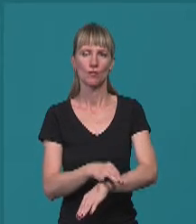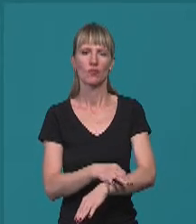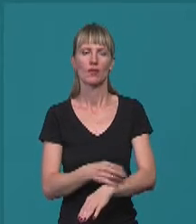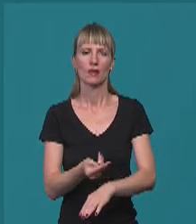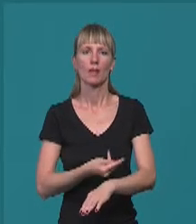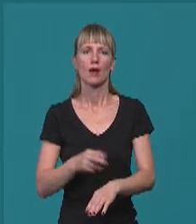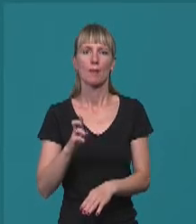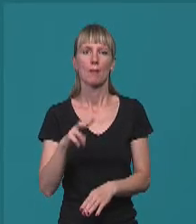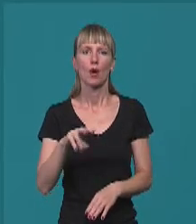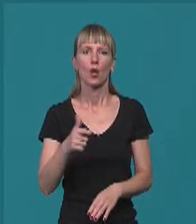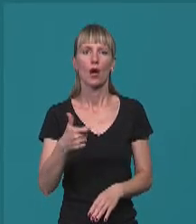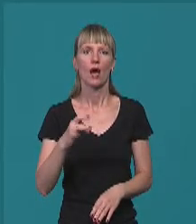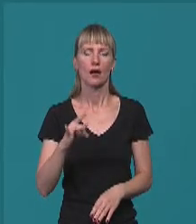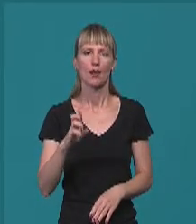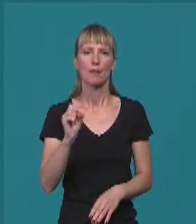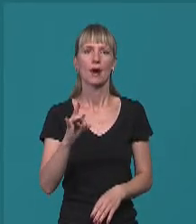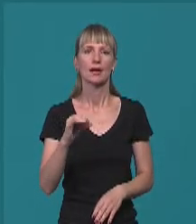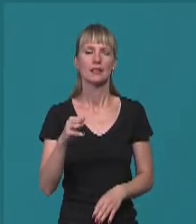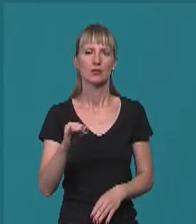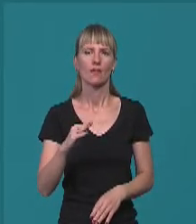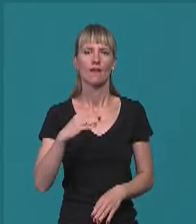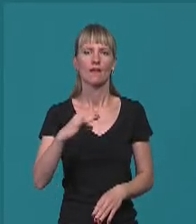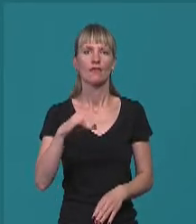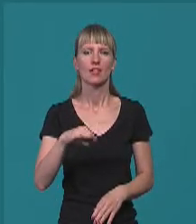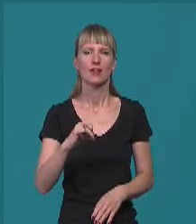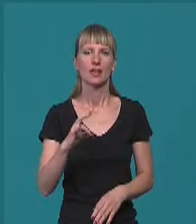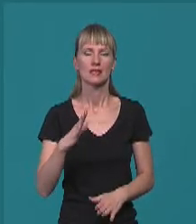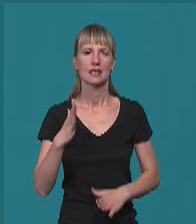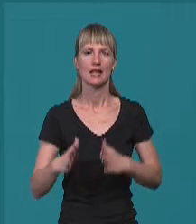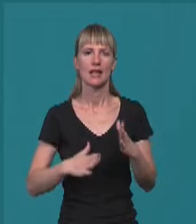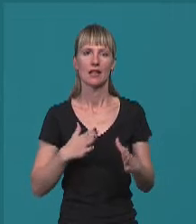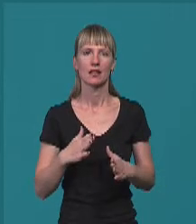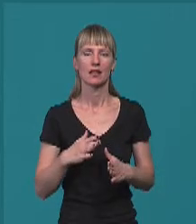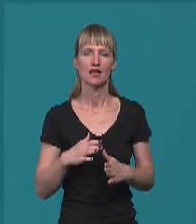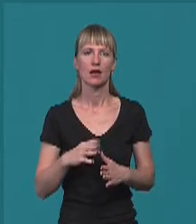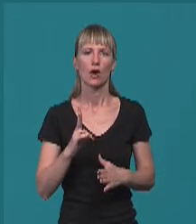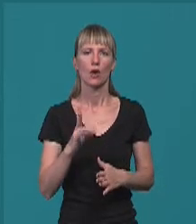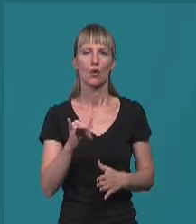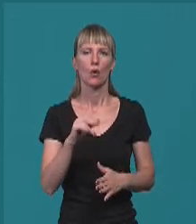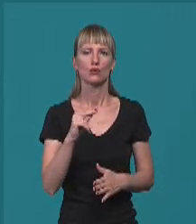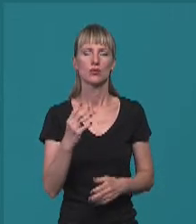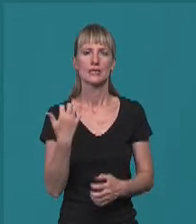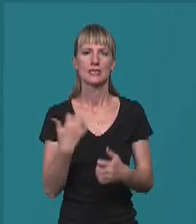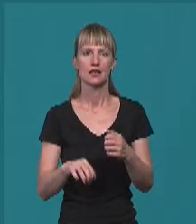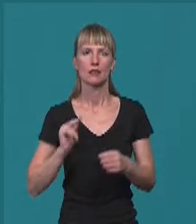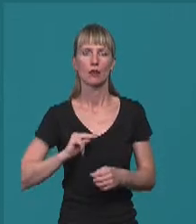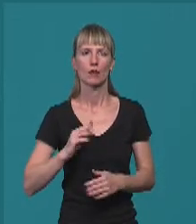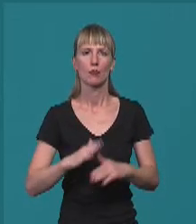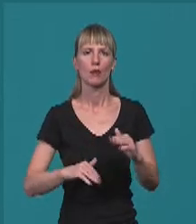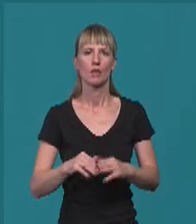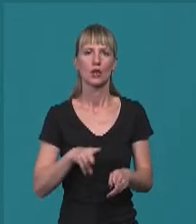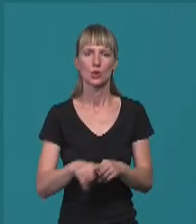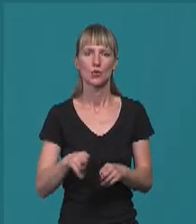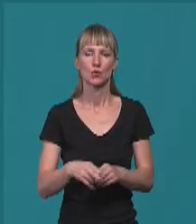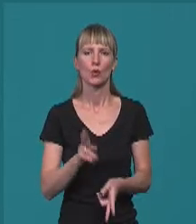стиліст, блогер, бариста, дієтолог, фітнес-тренер, лайф-коуч. Серед робітничих професій лідирують автослюсар,